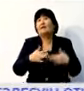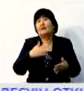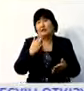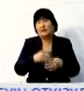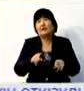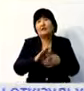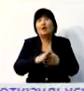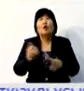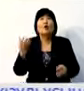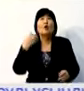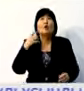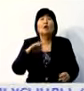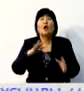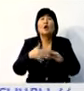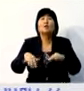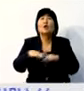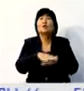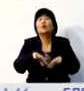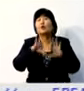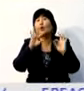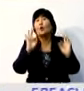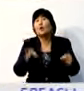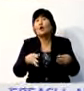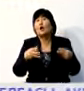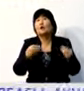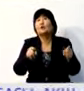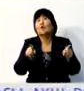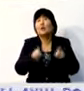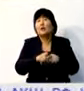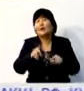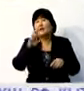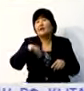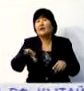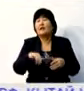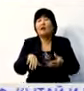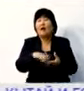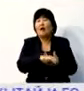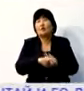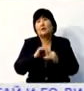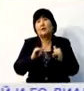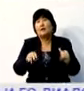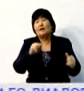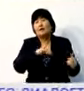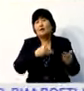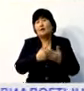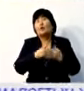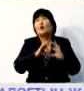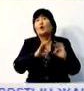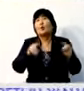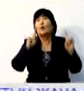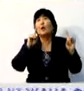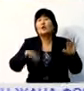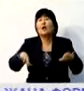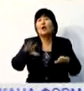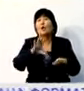тұрмыз. Қызылордалықтар аудан жұртшылығын өнерімен сусындатып қана қойған жоқ. Елдің ауызбіршілігін нығайтып, еңбекте озат атанып,